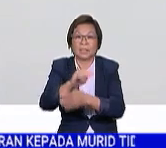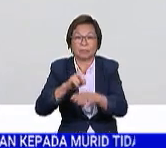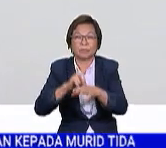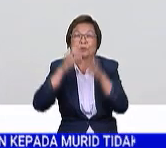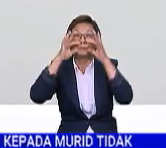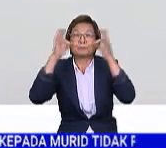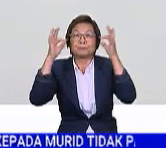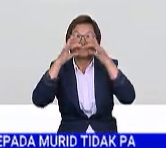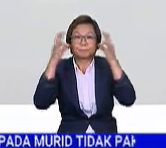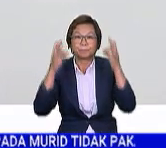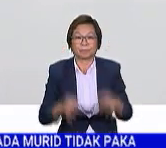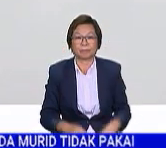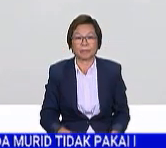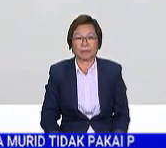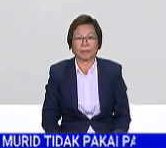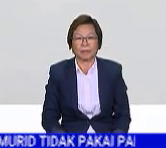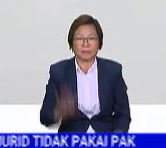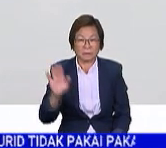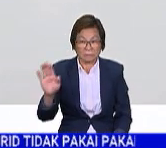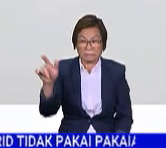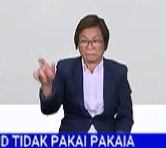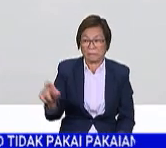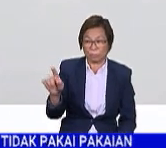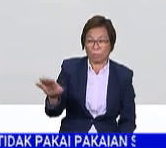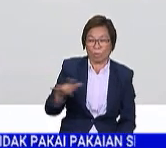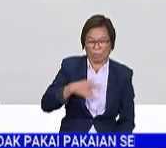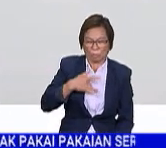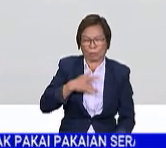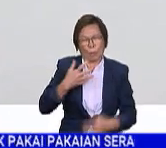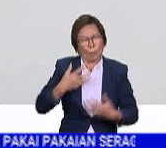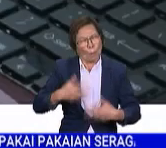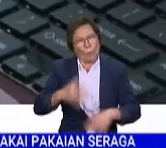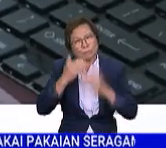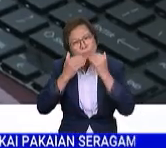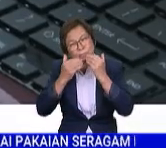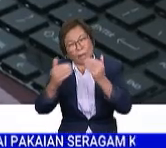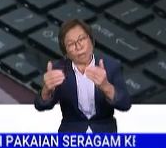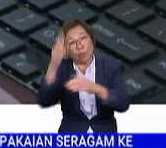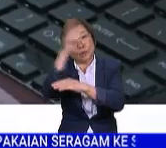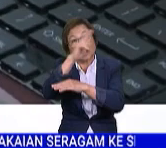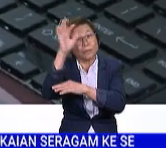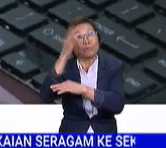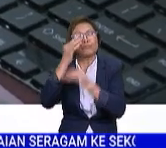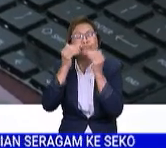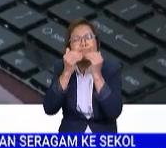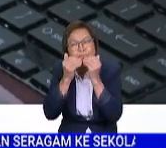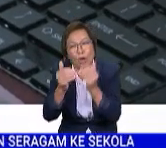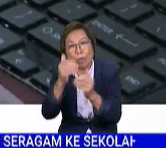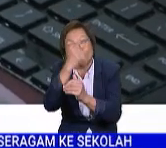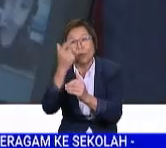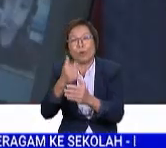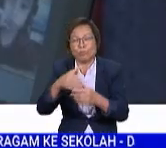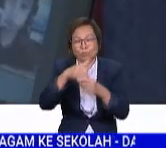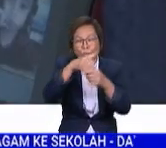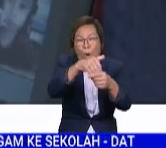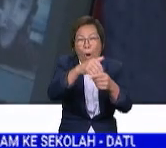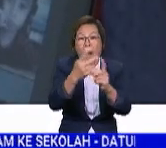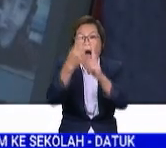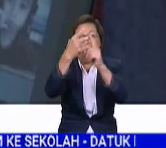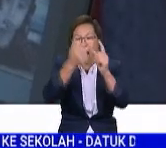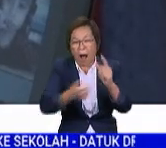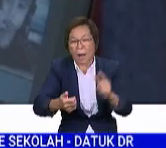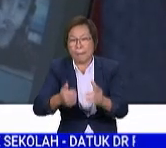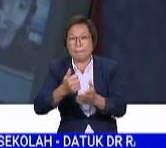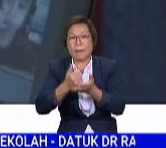m di kucing Dalam pada itu beliau juga merasa amat terharu dan berterima kasih kepada kerajaan persekutuan atas insentif khas